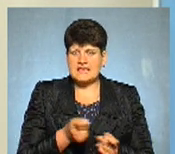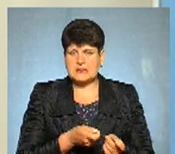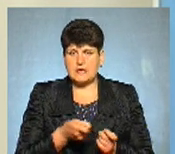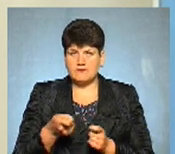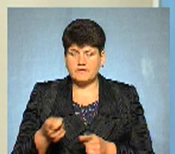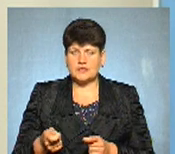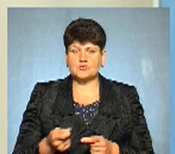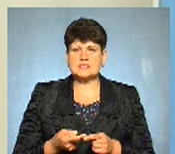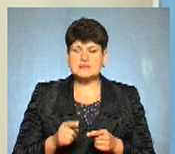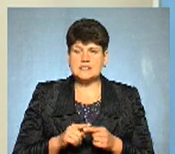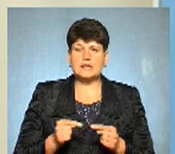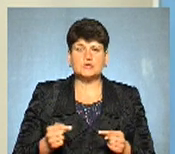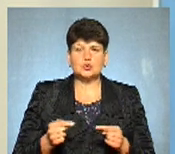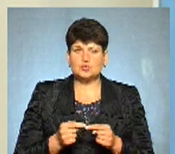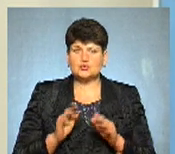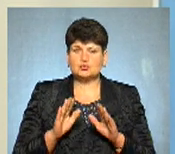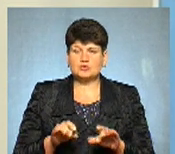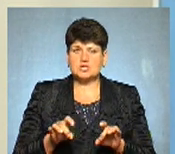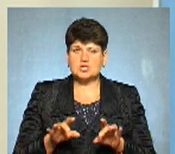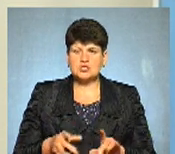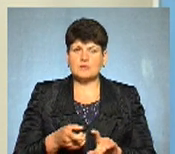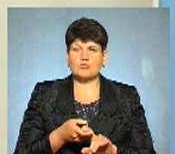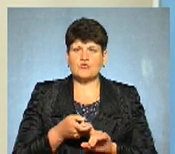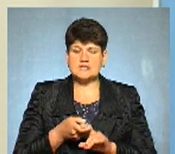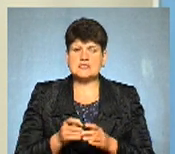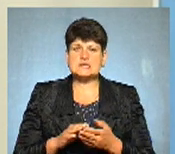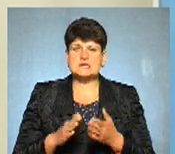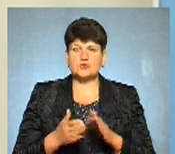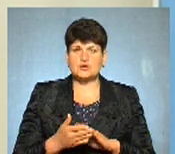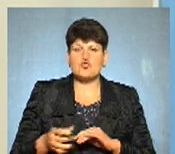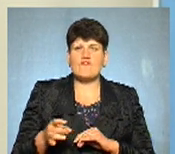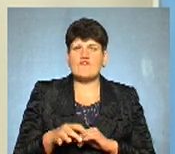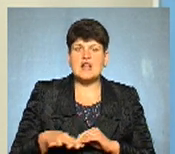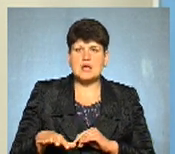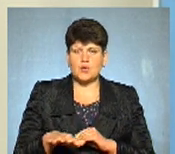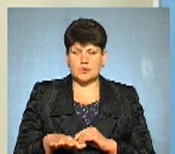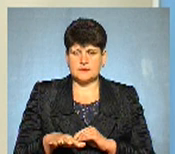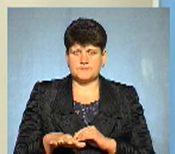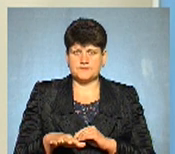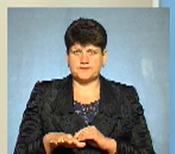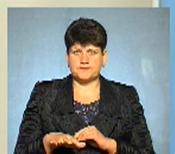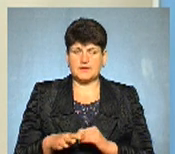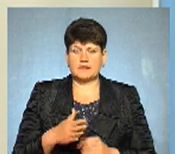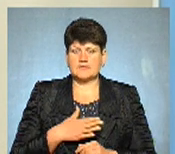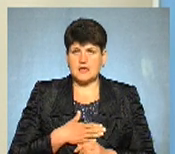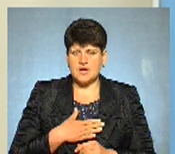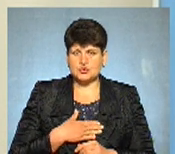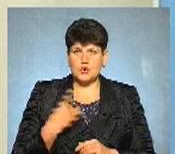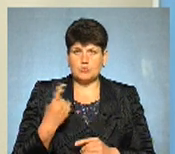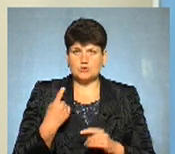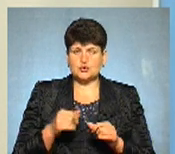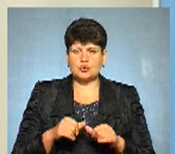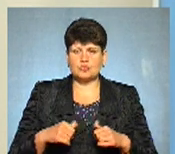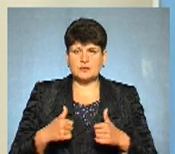І воно точно буде, це рішення, пов'язане з епідемічною ситуацією в районі, в тому чи іншому. Нашою обласною